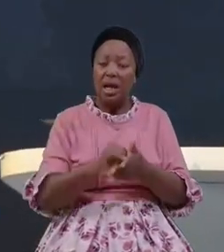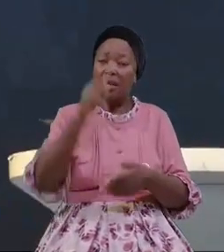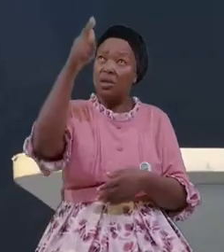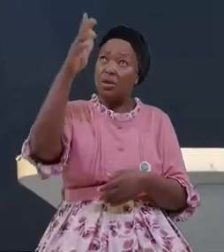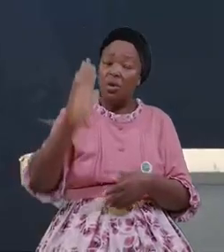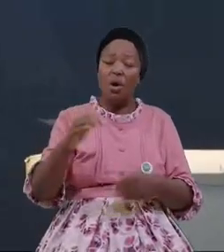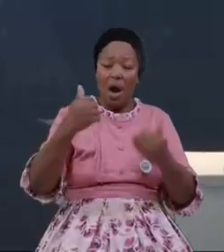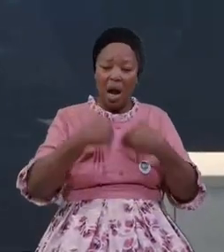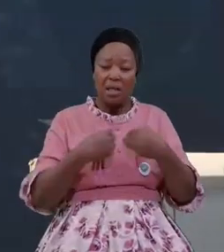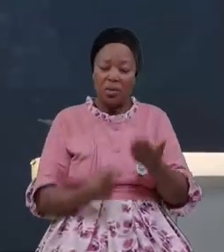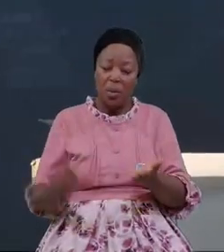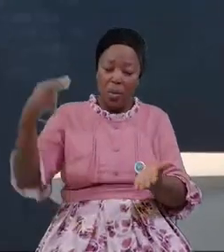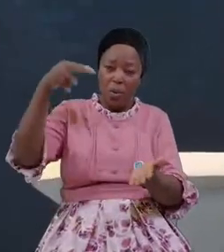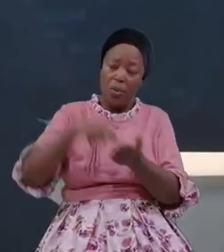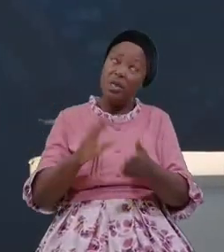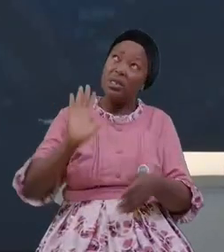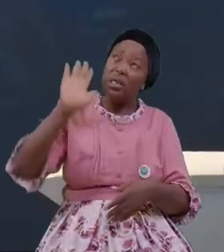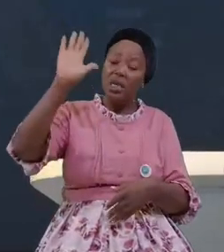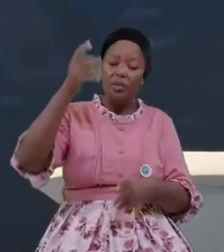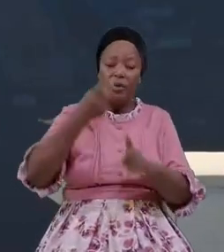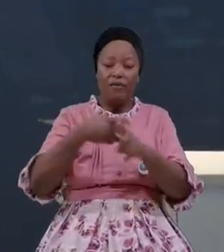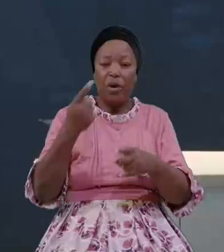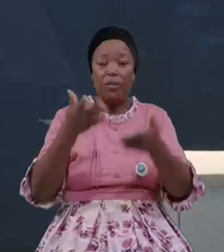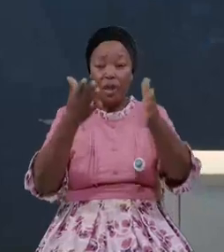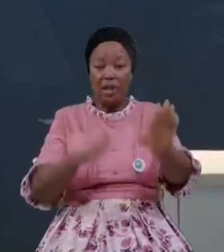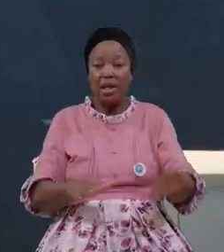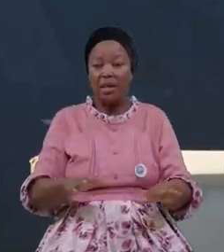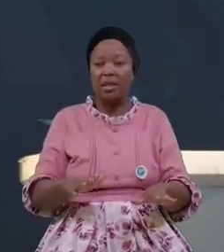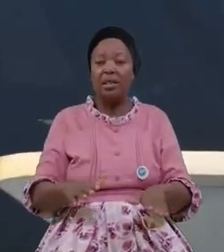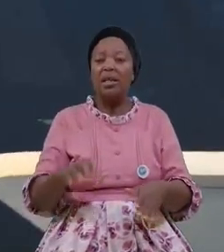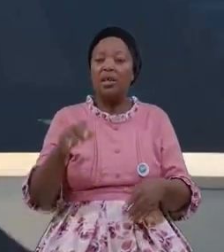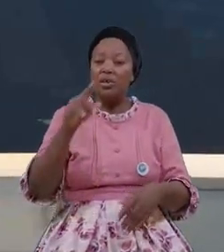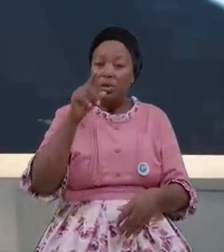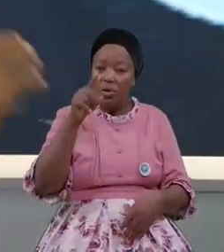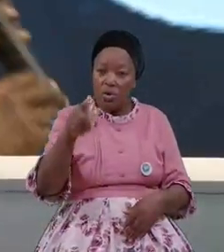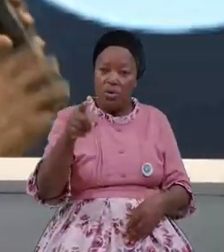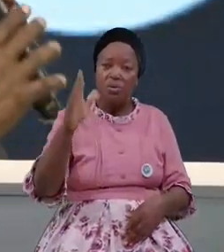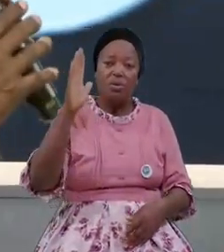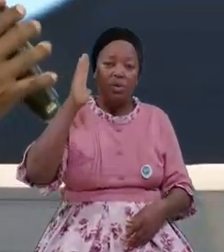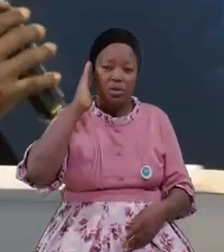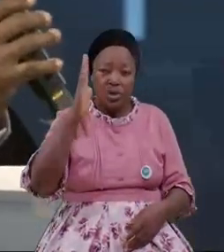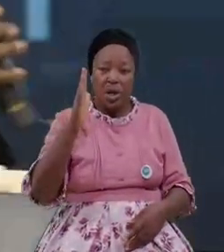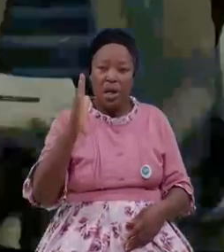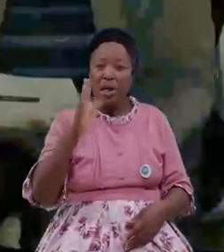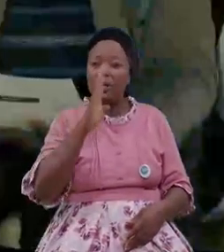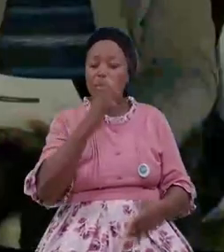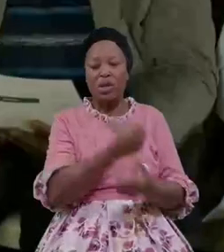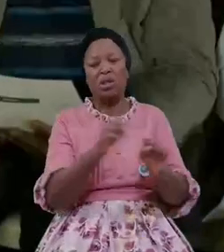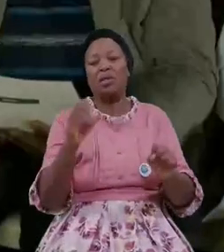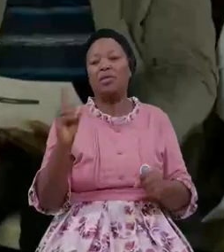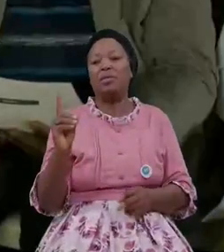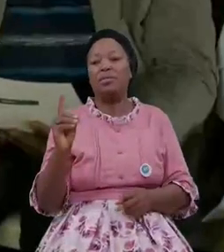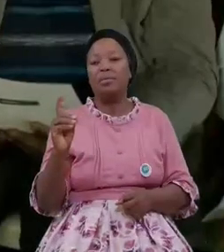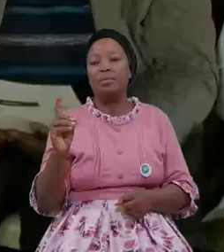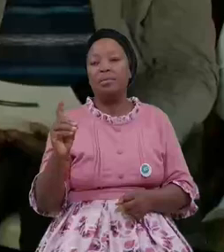la ressuscité des morts tu seras sauvé